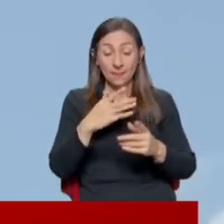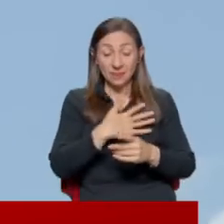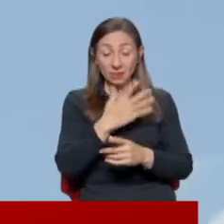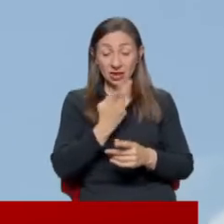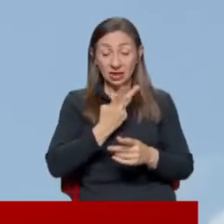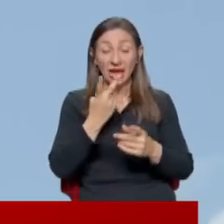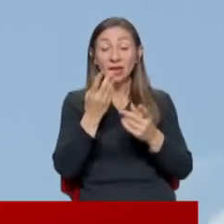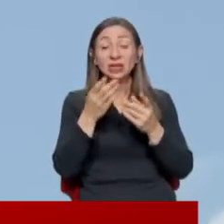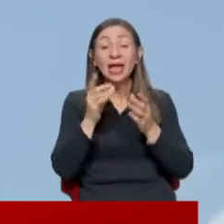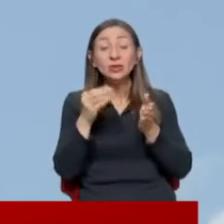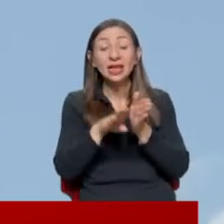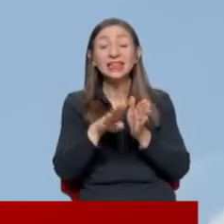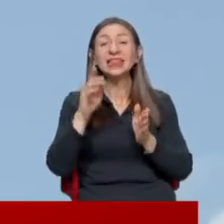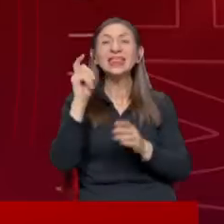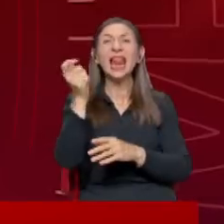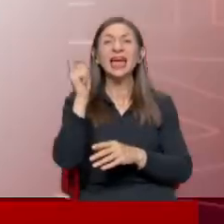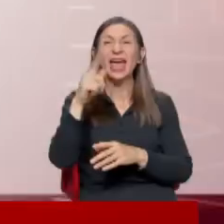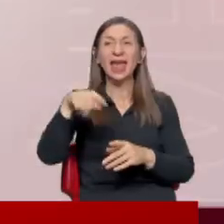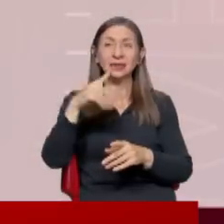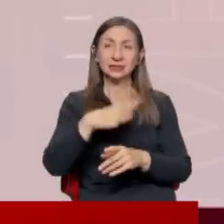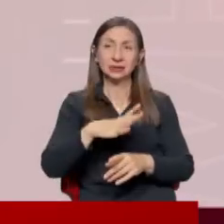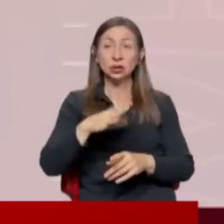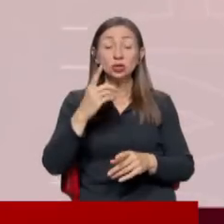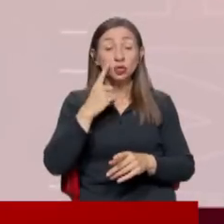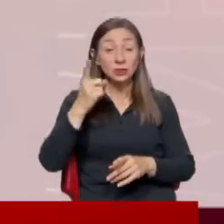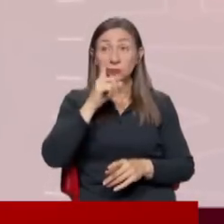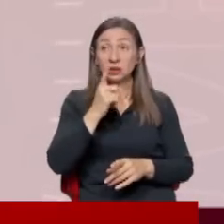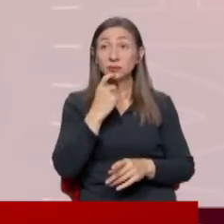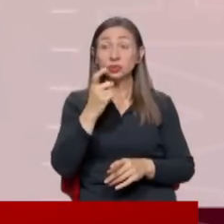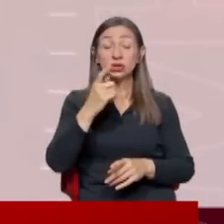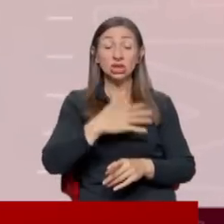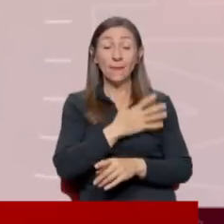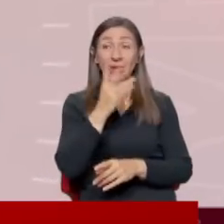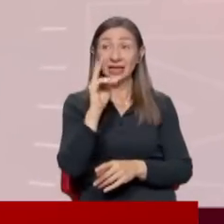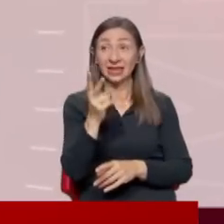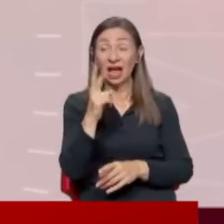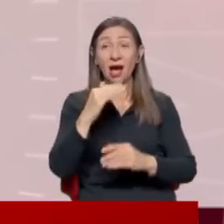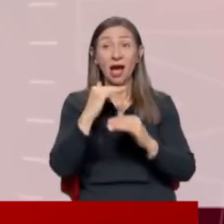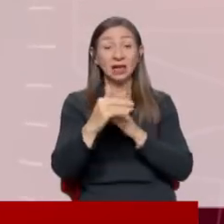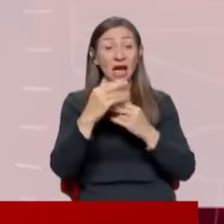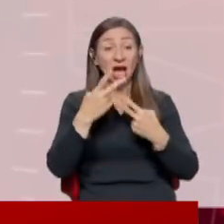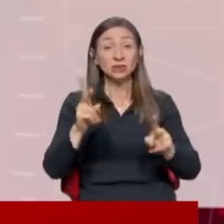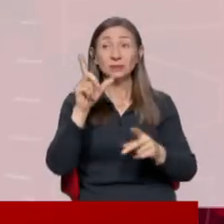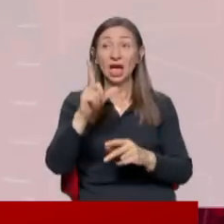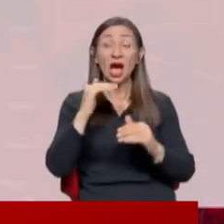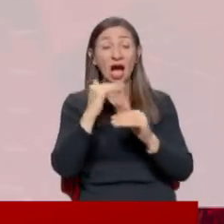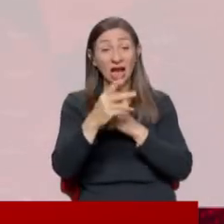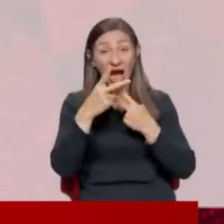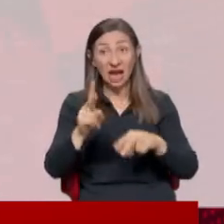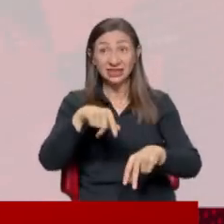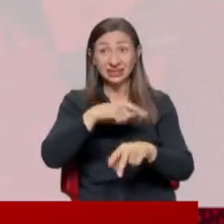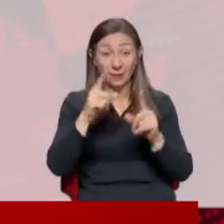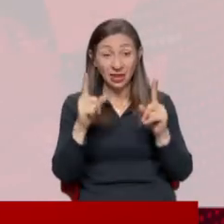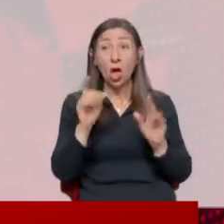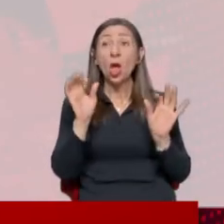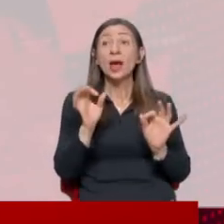güvenli liman Cumhuriyet Halk Partisi delegelerinin sinesidir. Cumhuriyet'in 100. yılında Cumhuriyet Halk Partisi'ni halka arz etmeliyiz. Halka arz